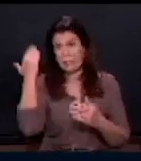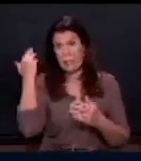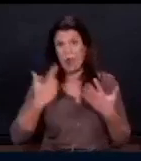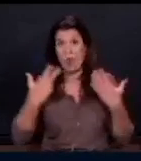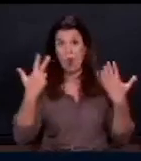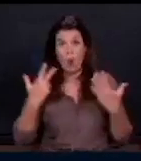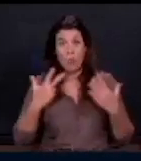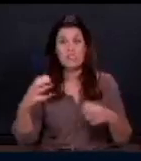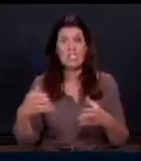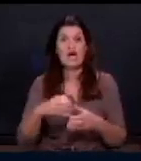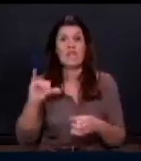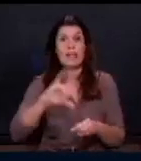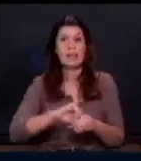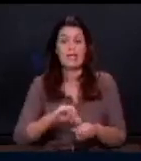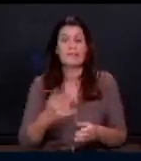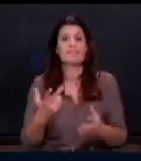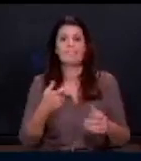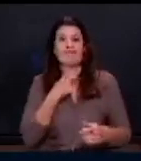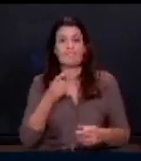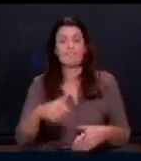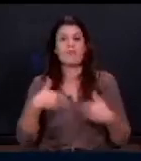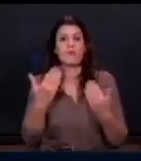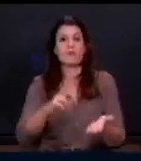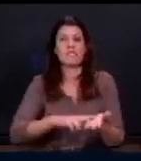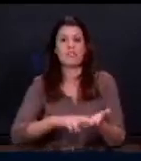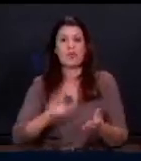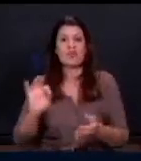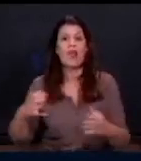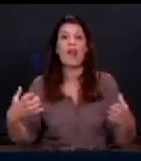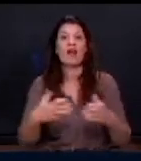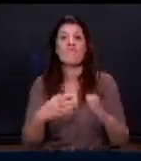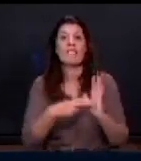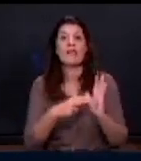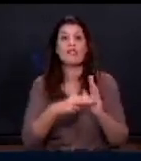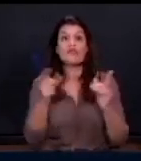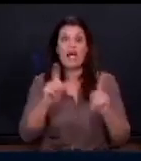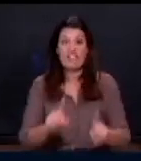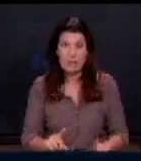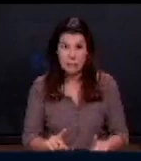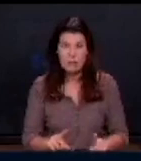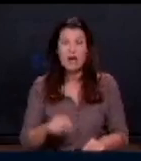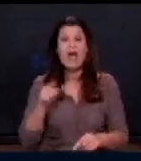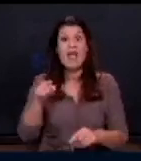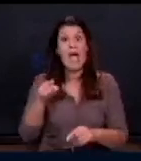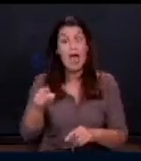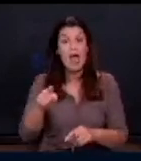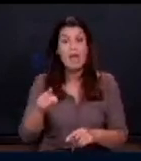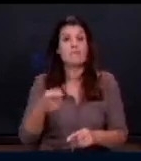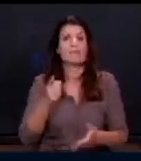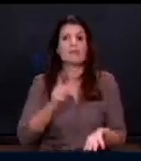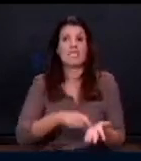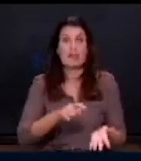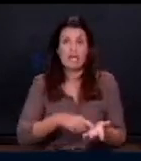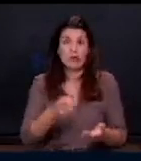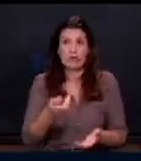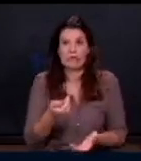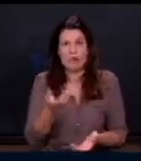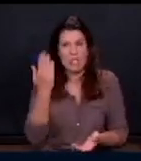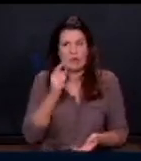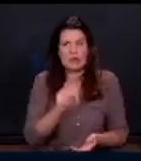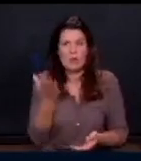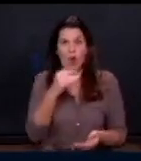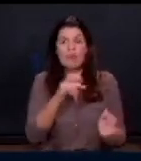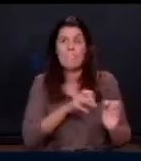להעביר את זכויותיה במאגרי קריש ותנין לחברת אנרג'יאן היוונית. אנרג'יאן נדרשה לגייס כ1.3 מיליארד דולר